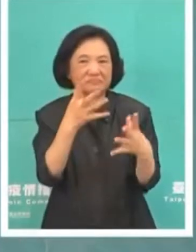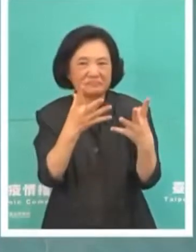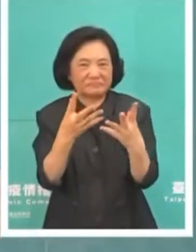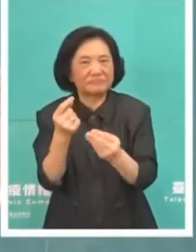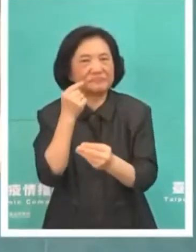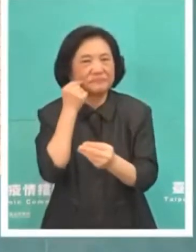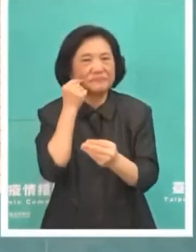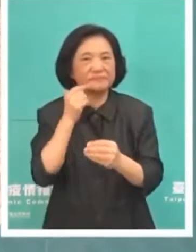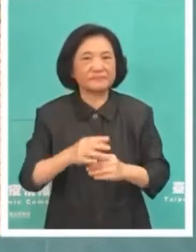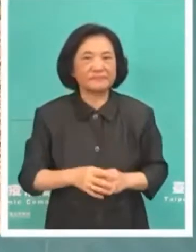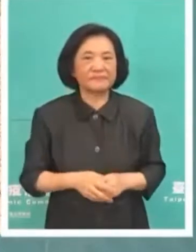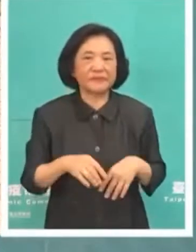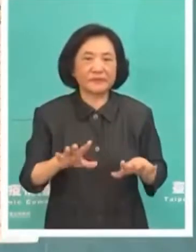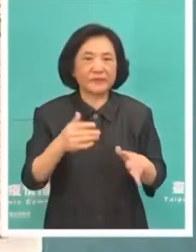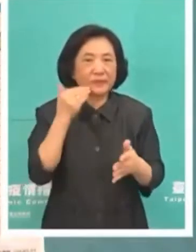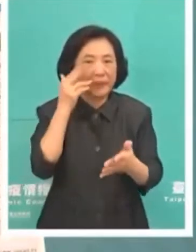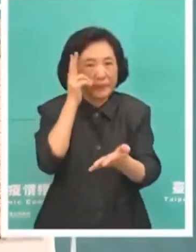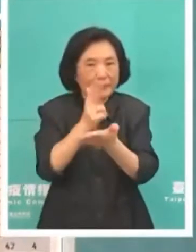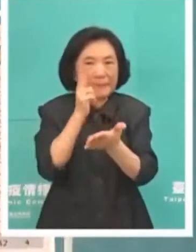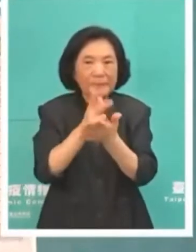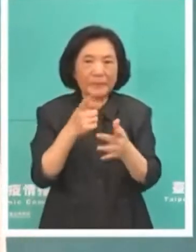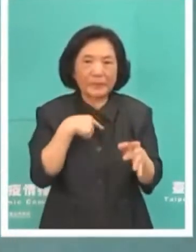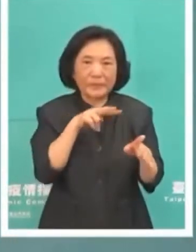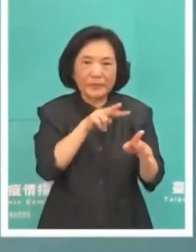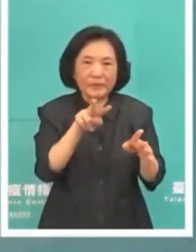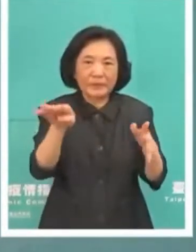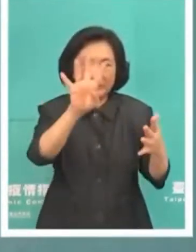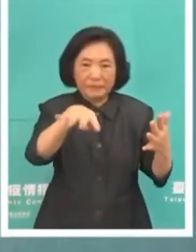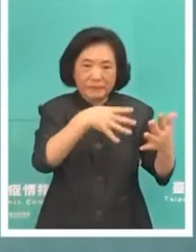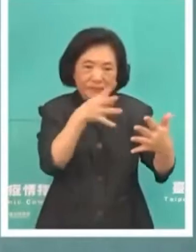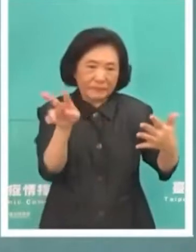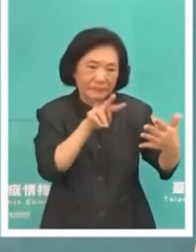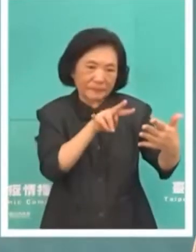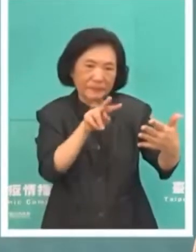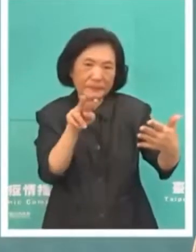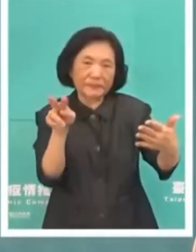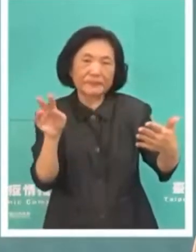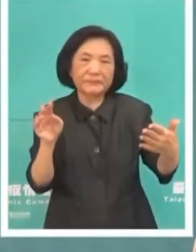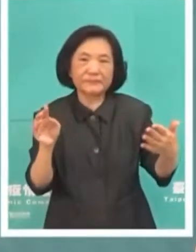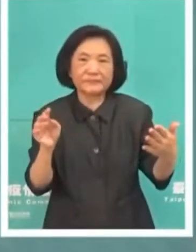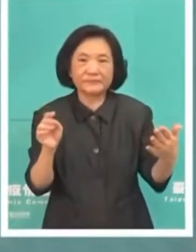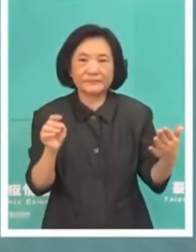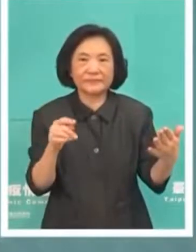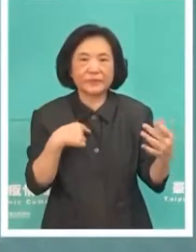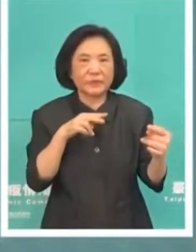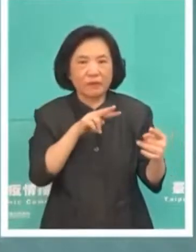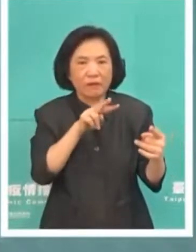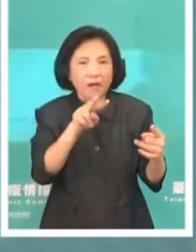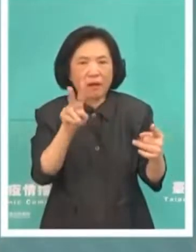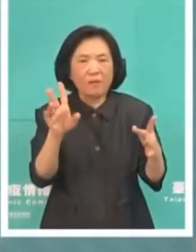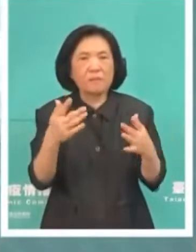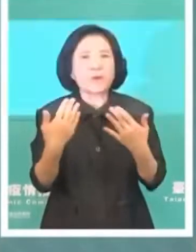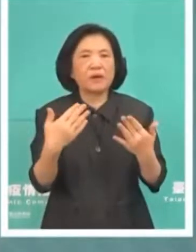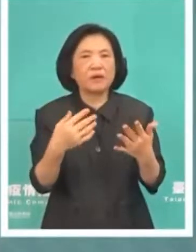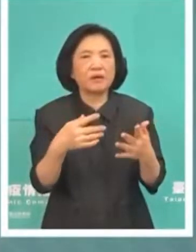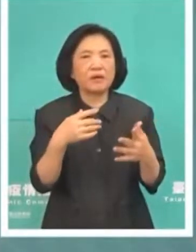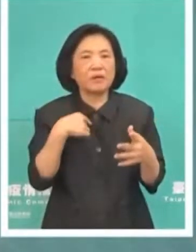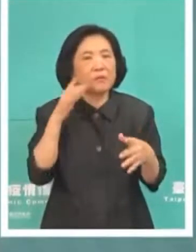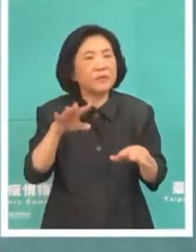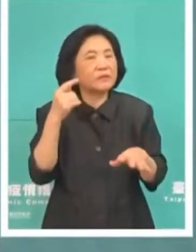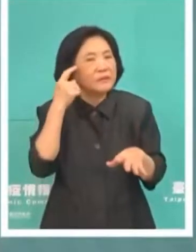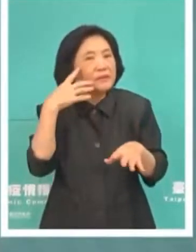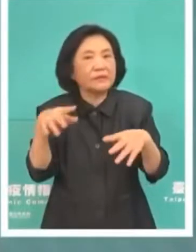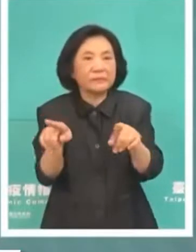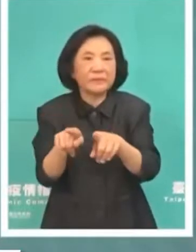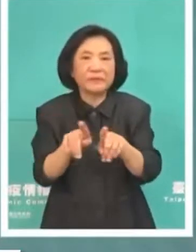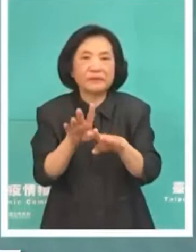当然，如果以每个礼拜来看的话，你知道哦，这个很清楚的哦，因为这个一般来讲，我们这个